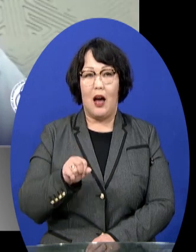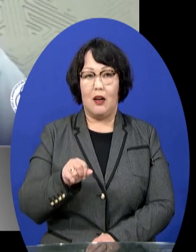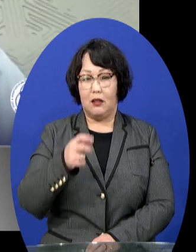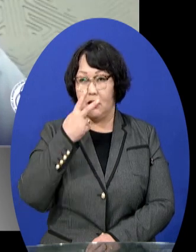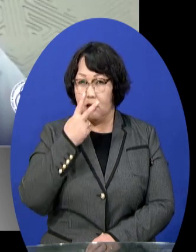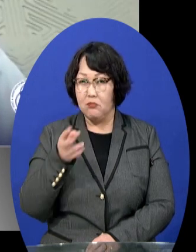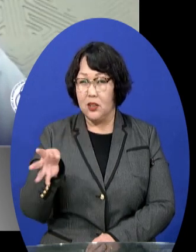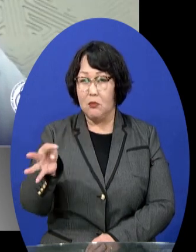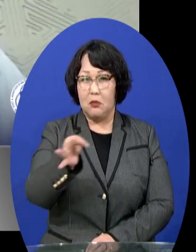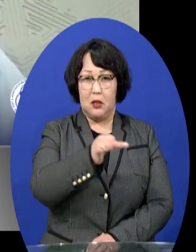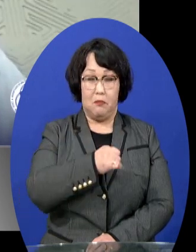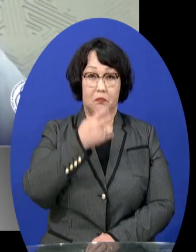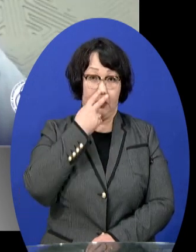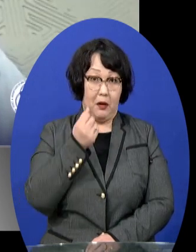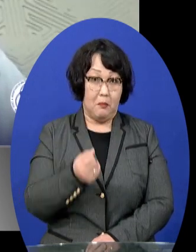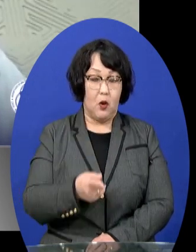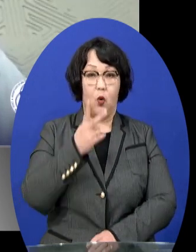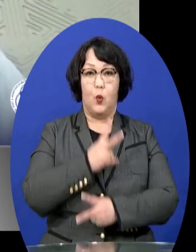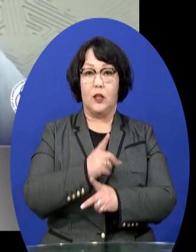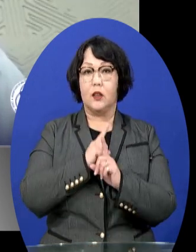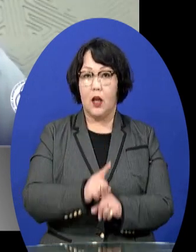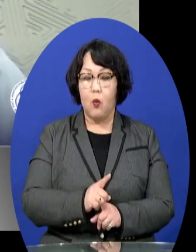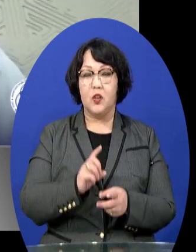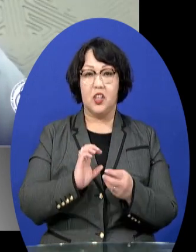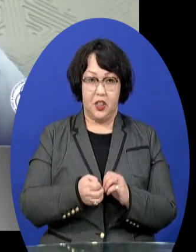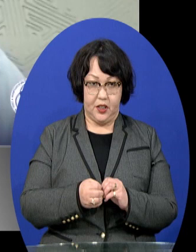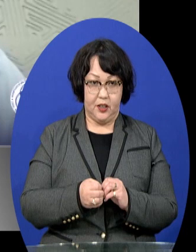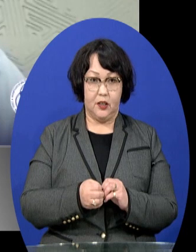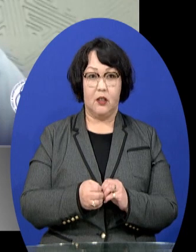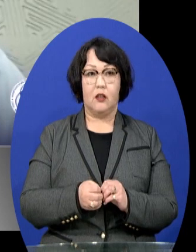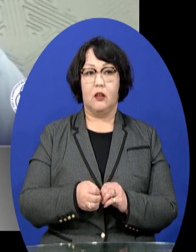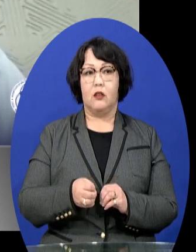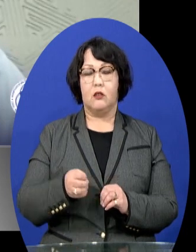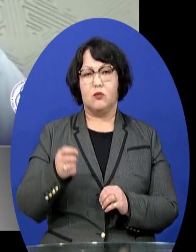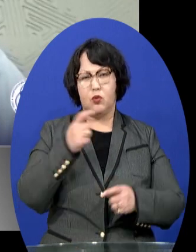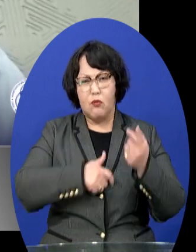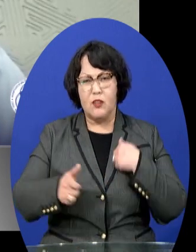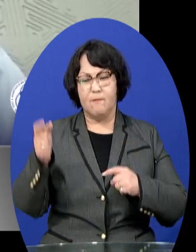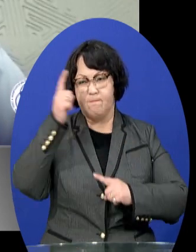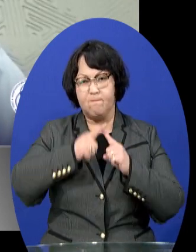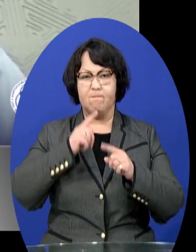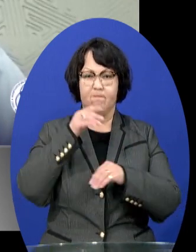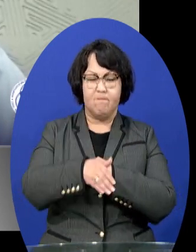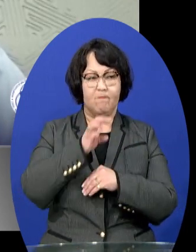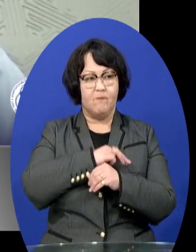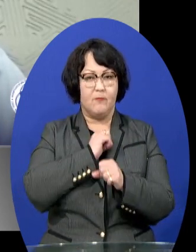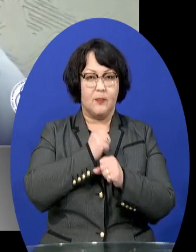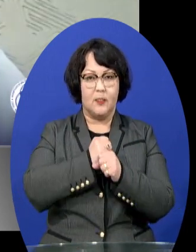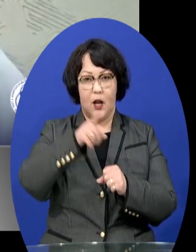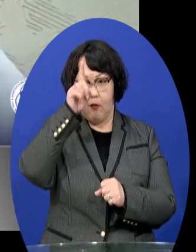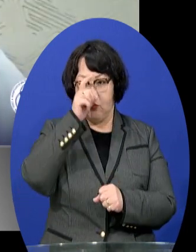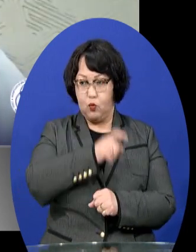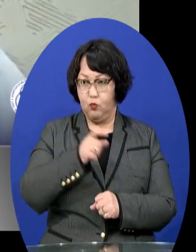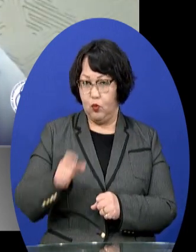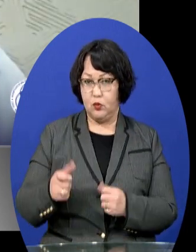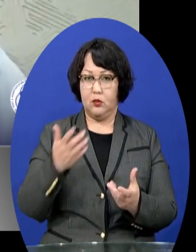харагдсан. Гэхдээ нөгөө талаас хууль хэрэгжүүлэх гээд бас нөгөө халуунд нь халж хөдөнд нь хөрж иргэн тайны төлөө зүтгэж байгаа тэр